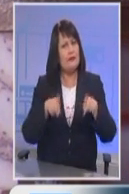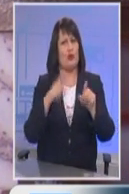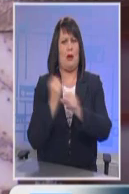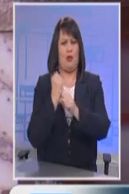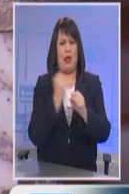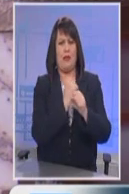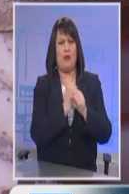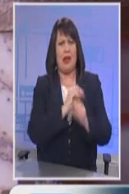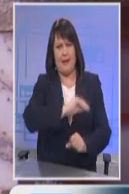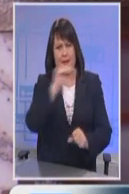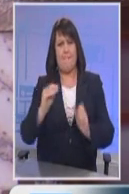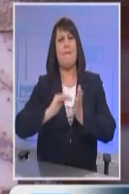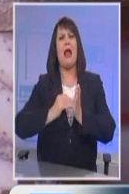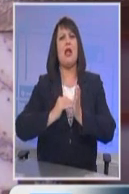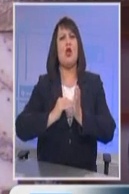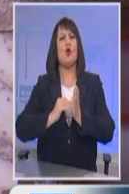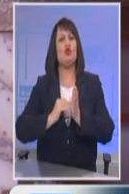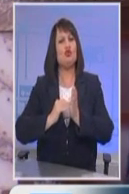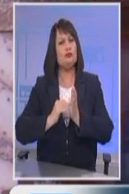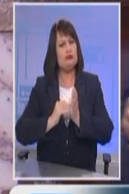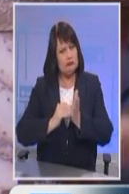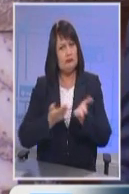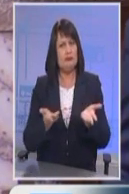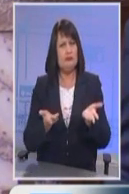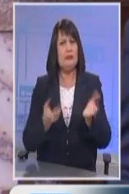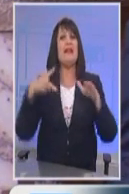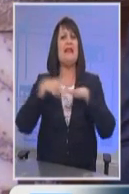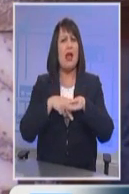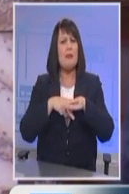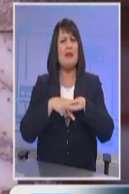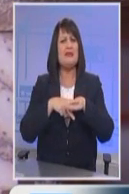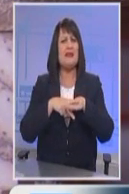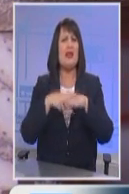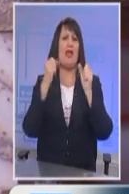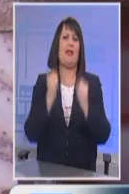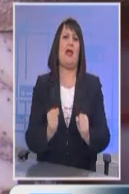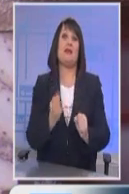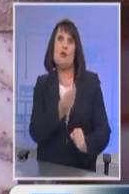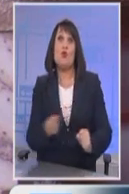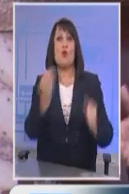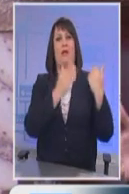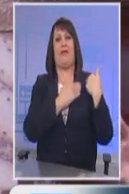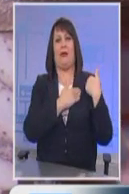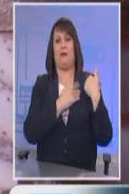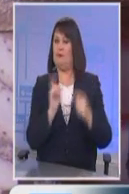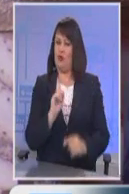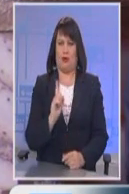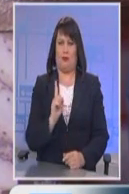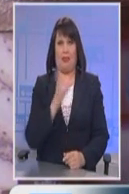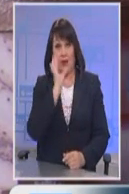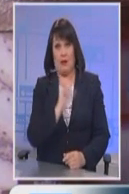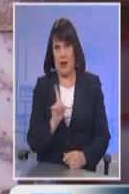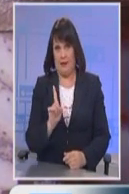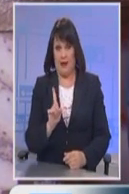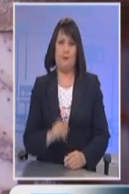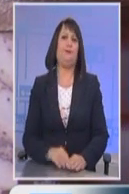ως μετακλητή υπάλληλος και στέλεχος στην τράπεζα σε θέση αυξημένης ευθύνης. Επιπρόσθετα,